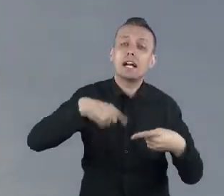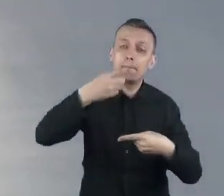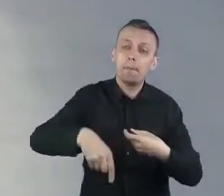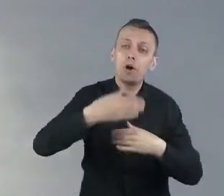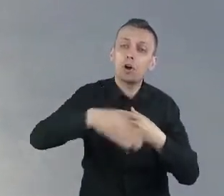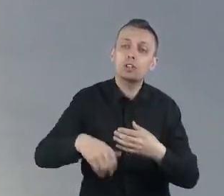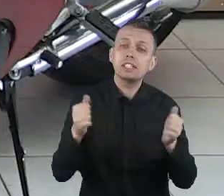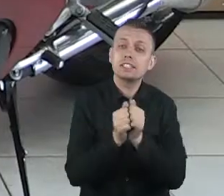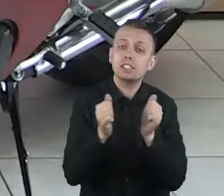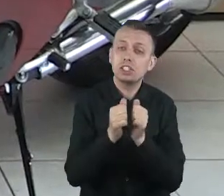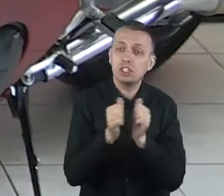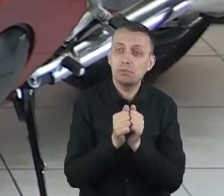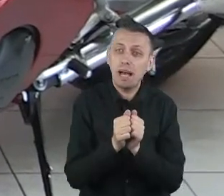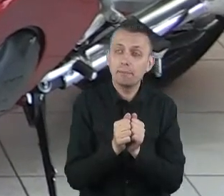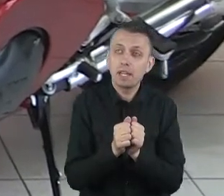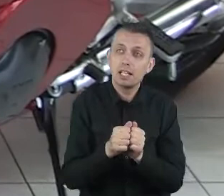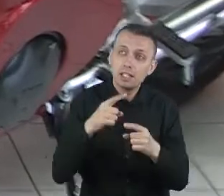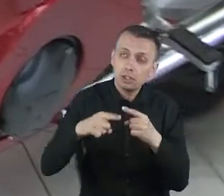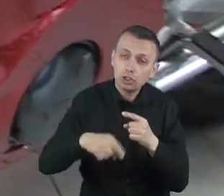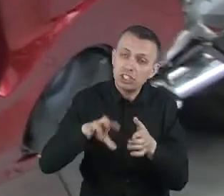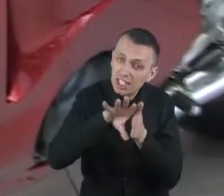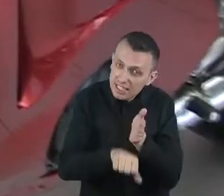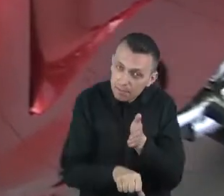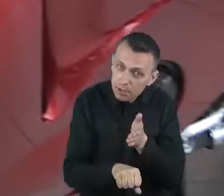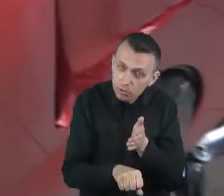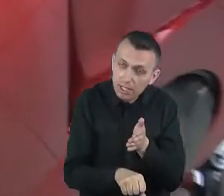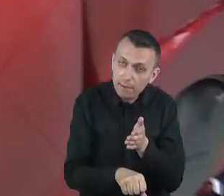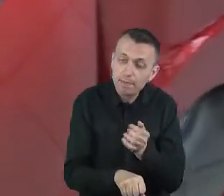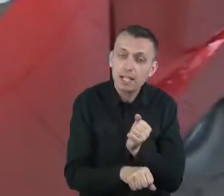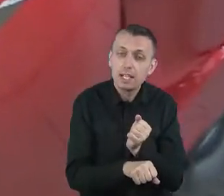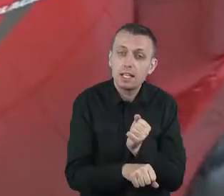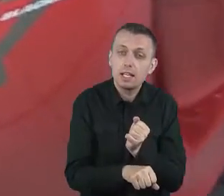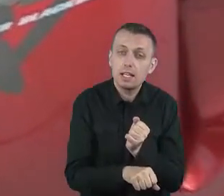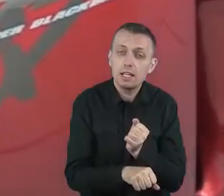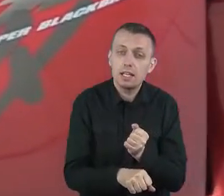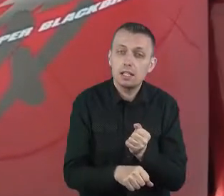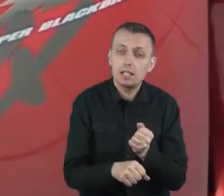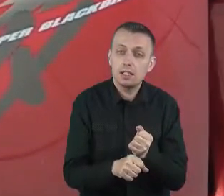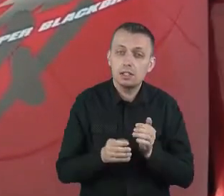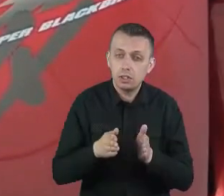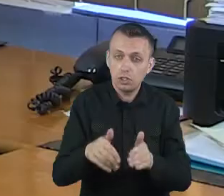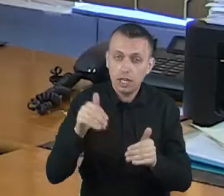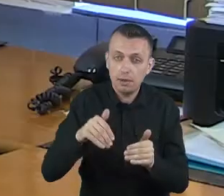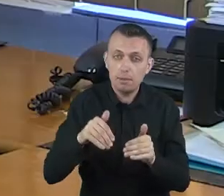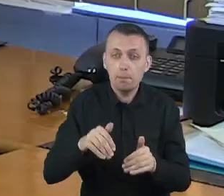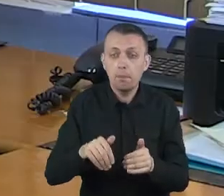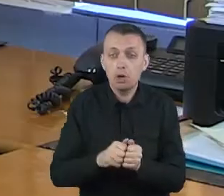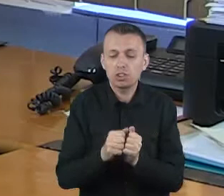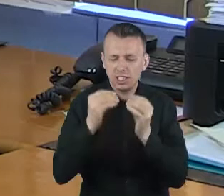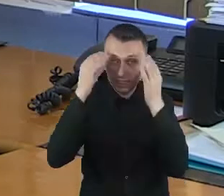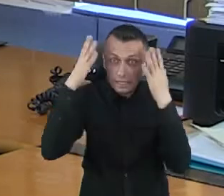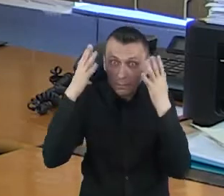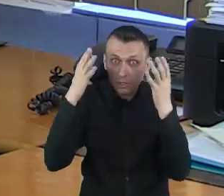do końca jest idealna. Może się pojawić niespodziewanie wyrwa, dziura w drodze, która może